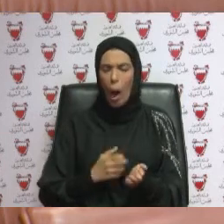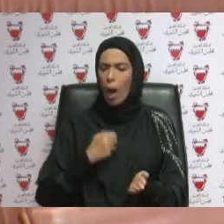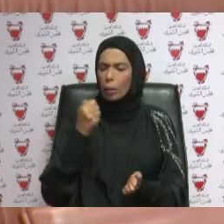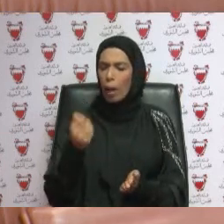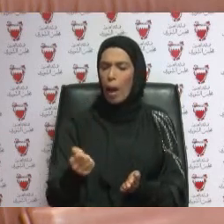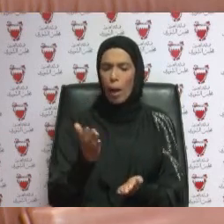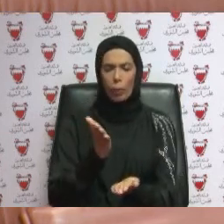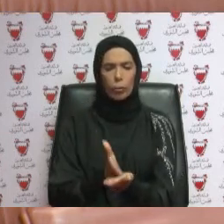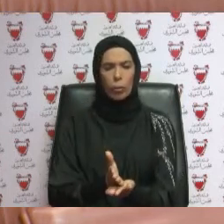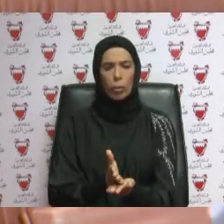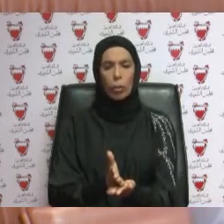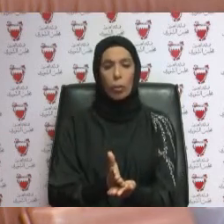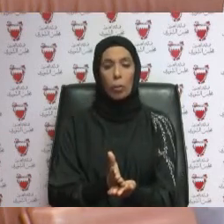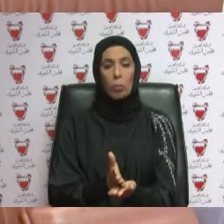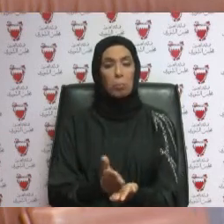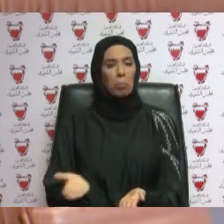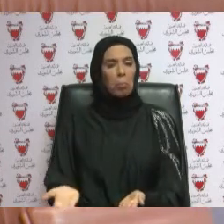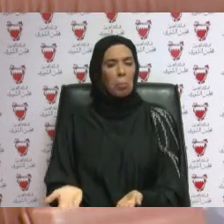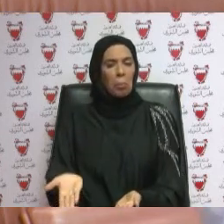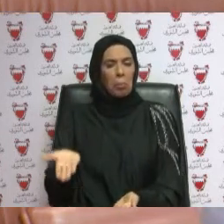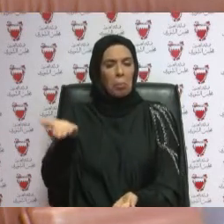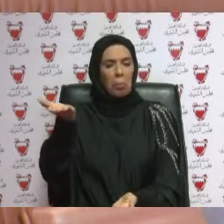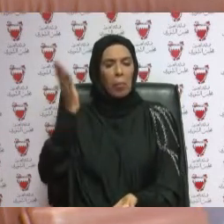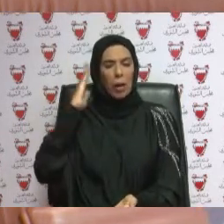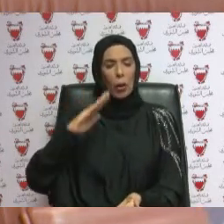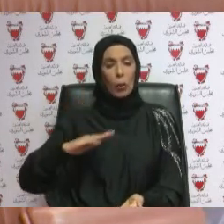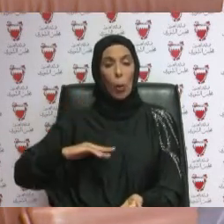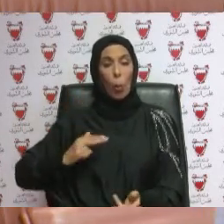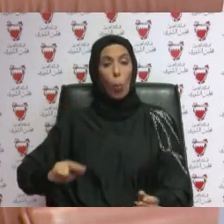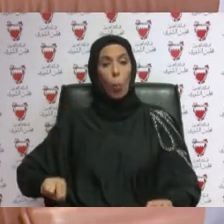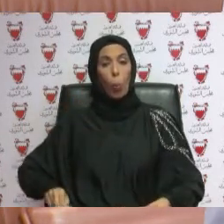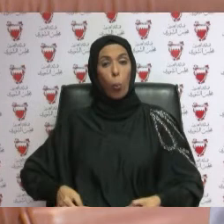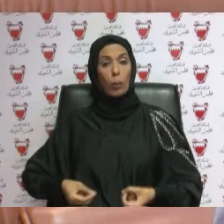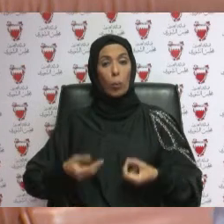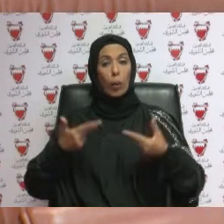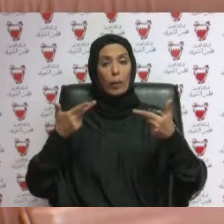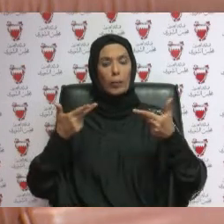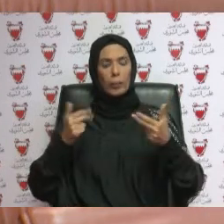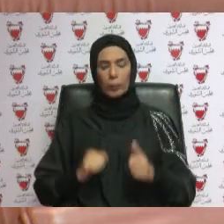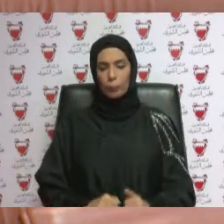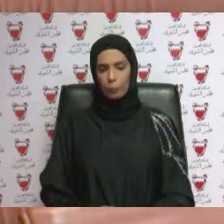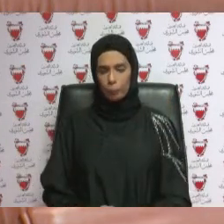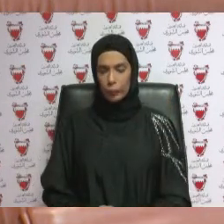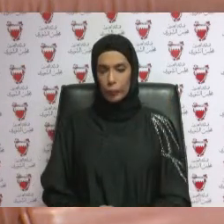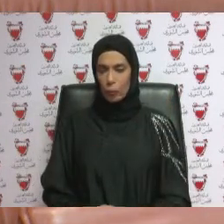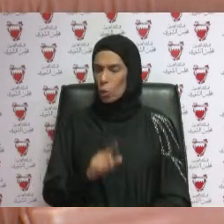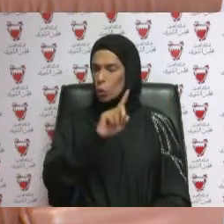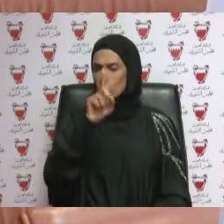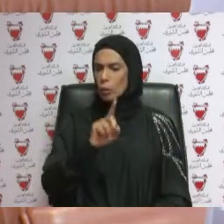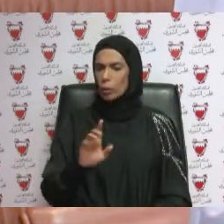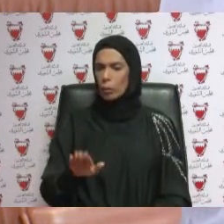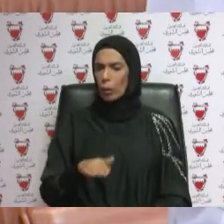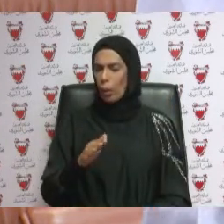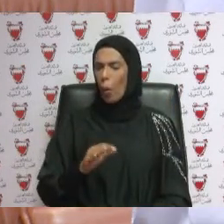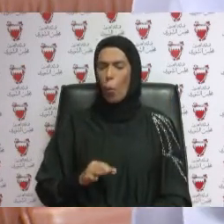الآن هي تعيش في أعلى مراتب التقدم والرقي. والسؤال الذي نطرحه، كيف